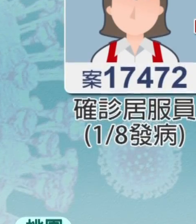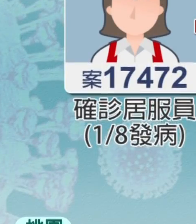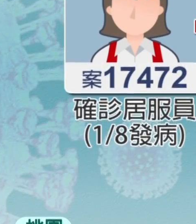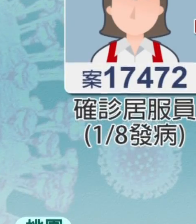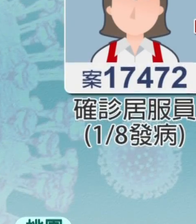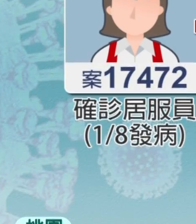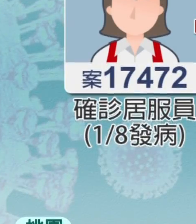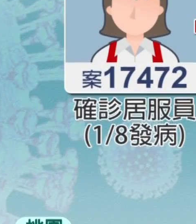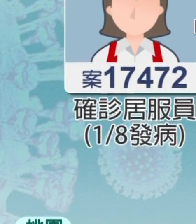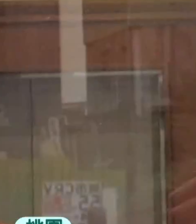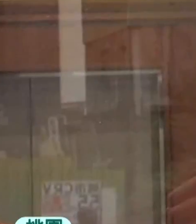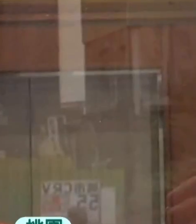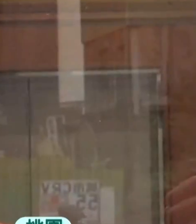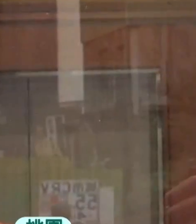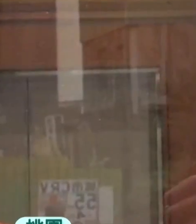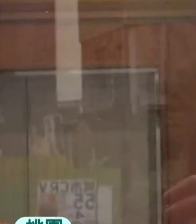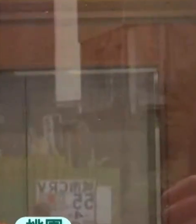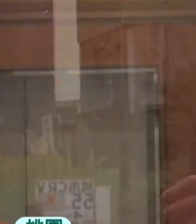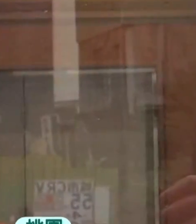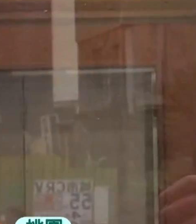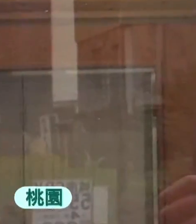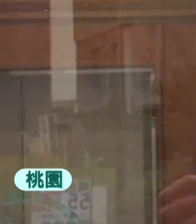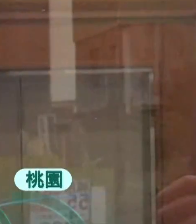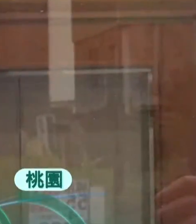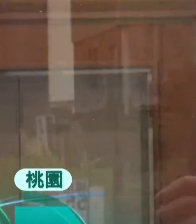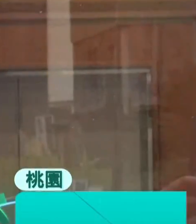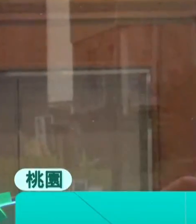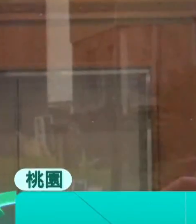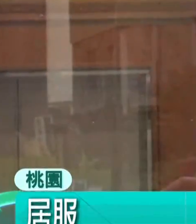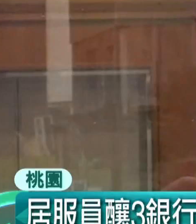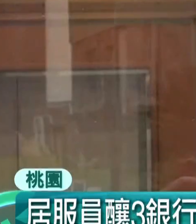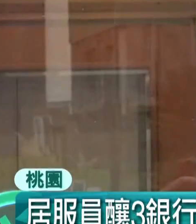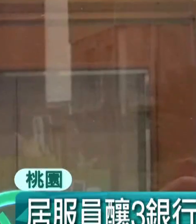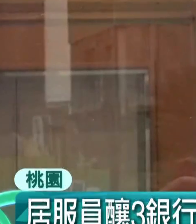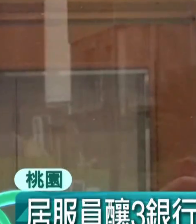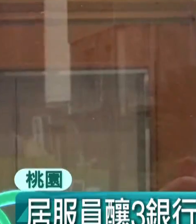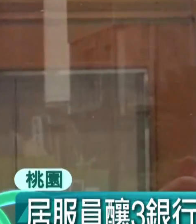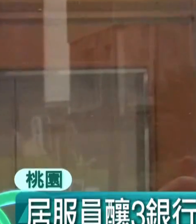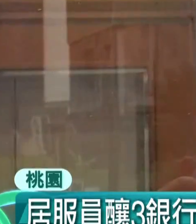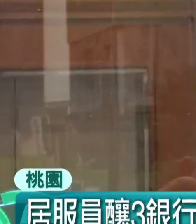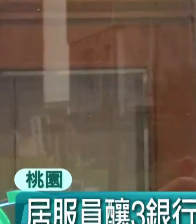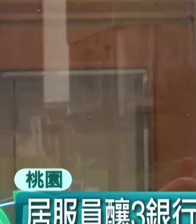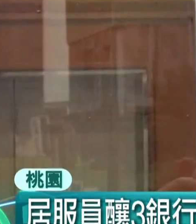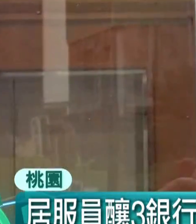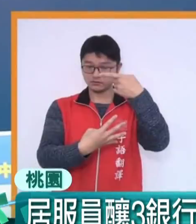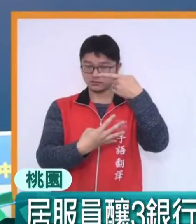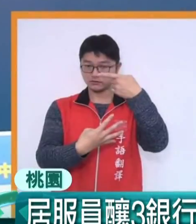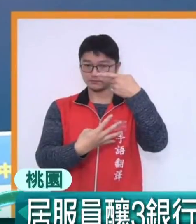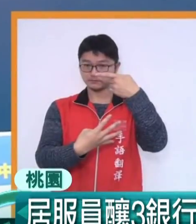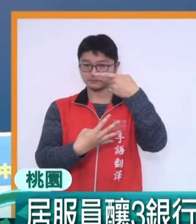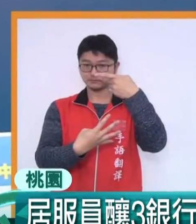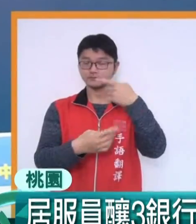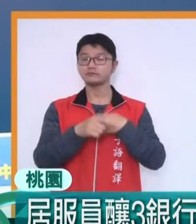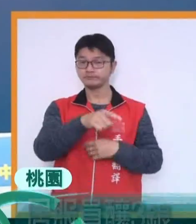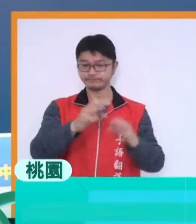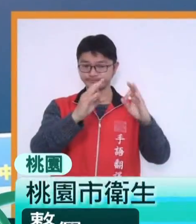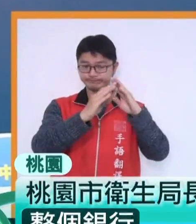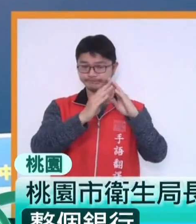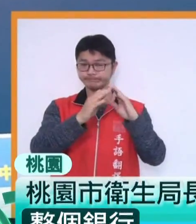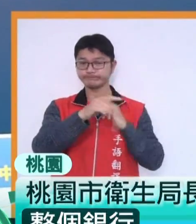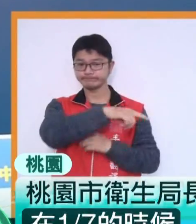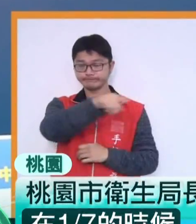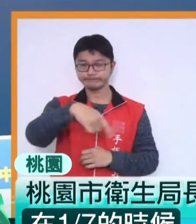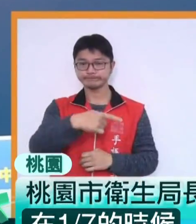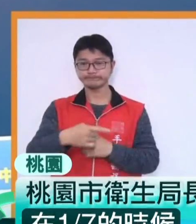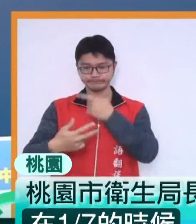女确诊日就在隔天，怎么传染的还在调查。但桃市府点出之间互动最大一个关键， 整个银行在1月7号